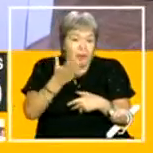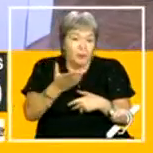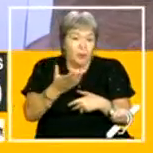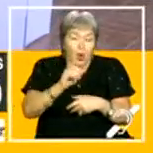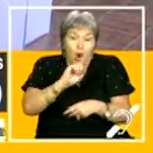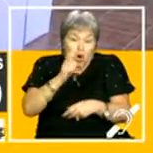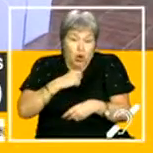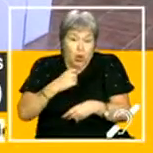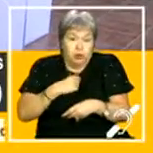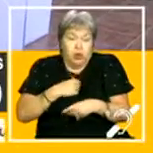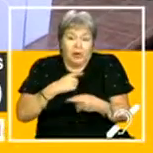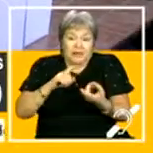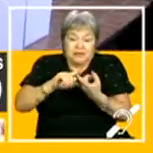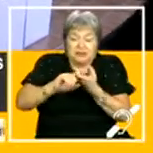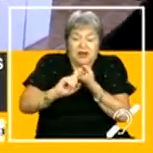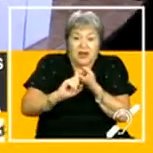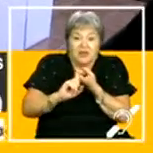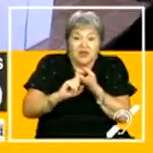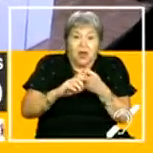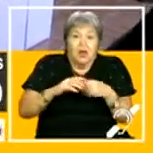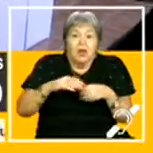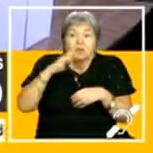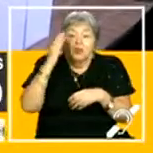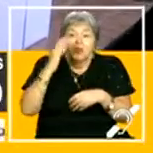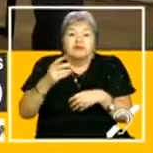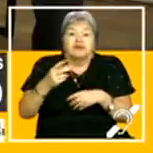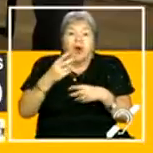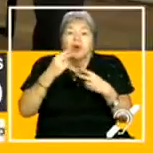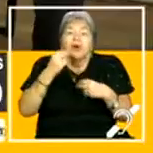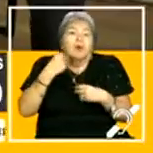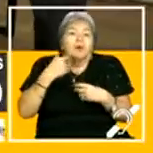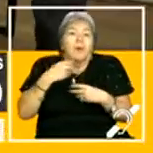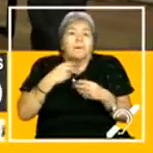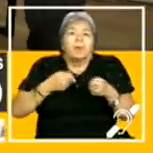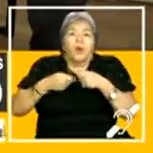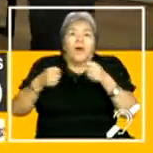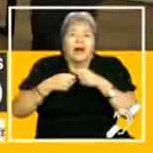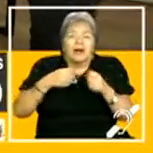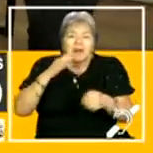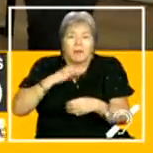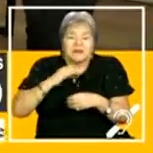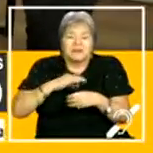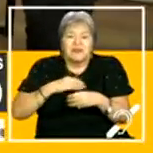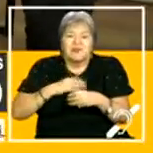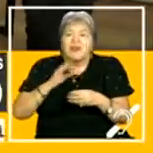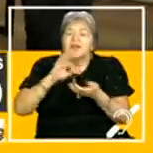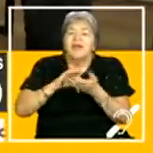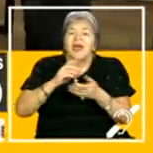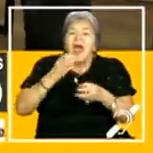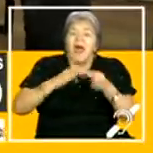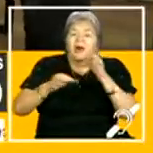să lege foarte mult discursul prezidențial de cel economic,